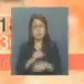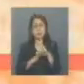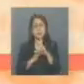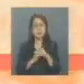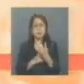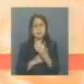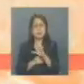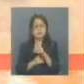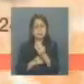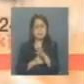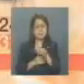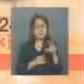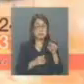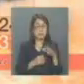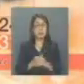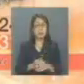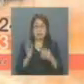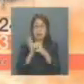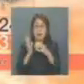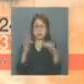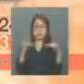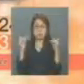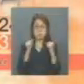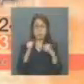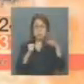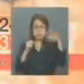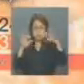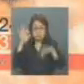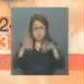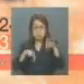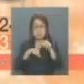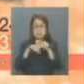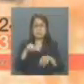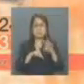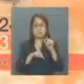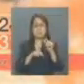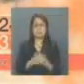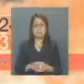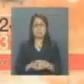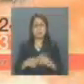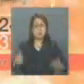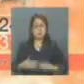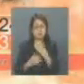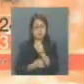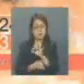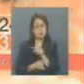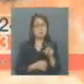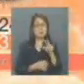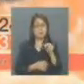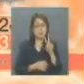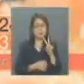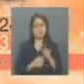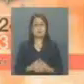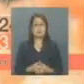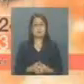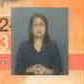ซียสภาคกลางอากาศเย็นกับมีฝนเป็นแห่งๆร้อยละ20ของพื้นที่อุณหภูมิระหว่าง 19-32 องศาเซลเซียส